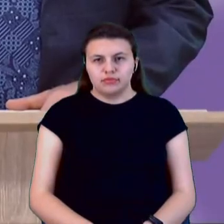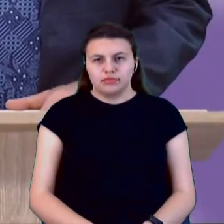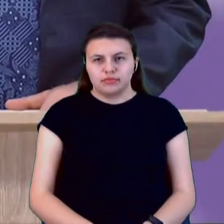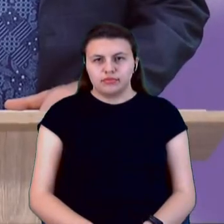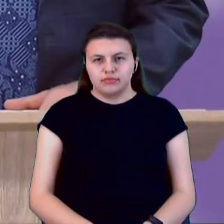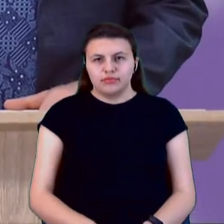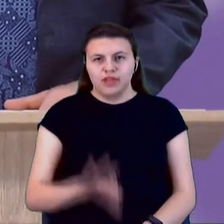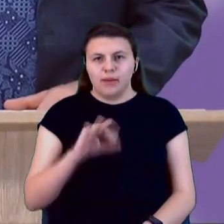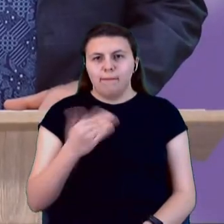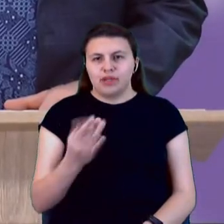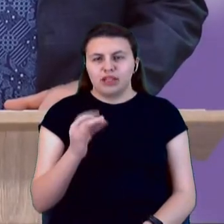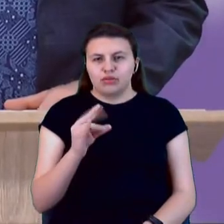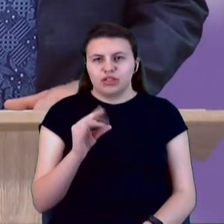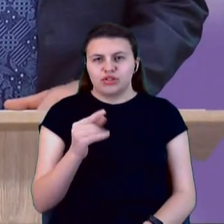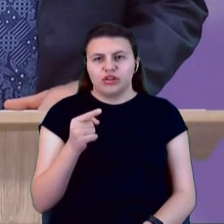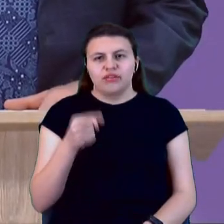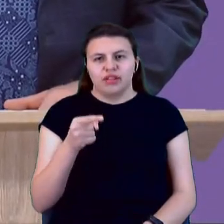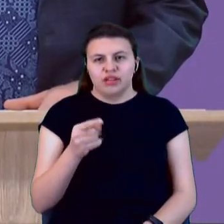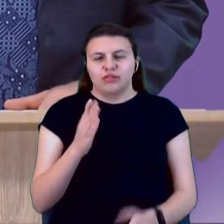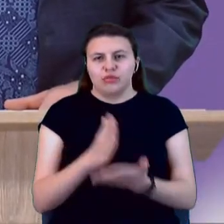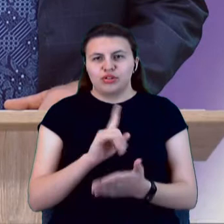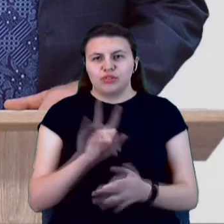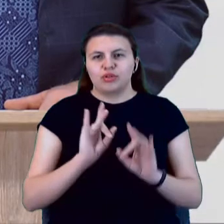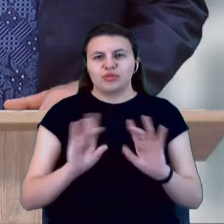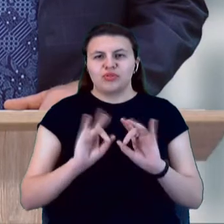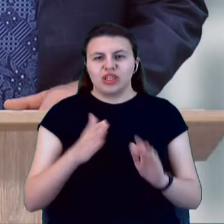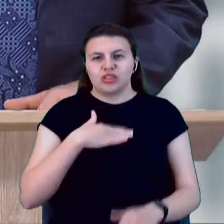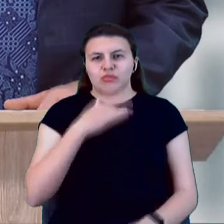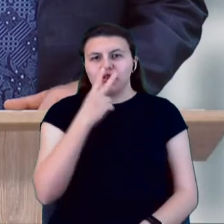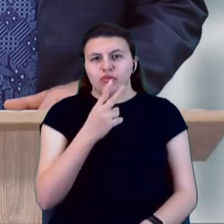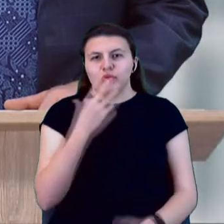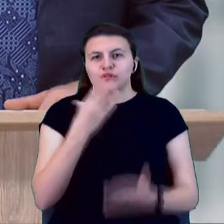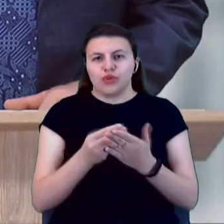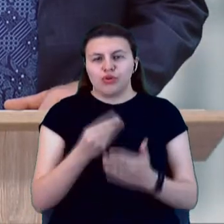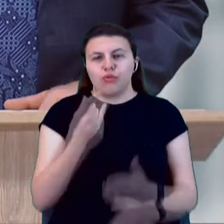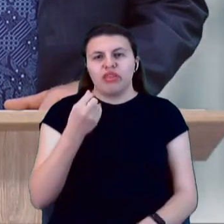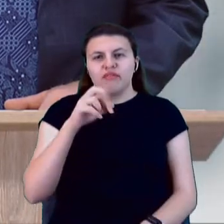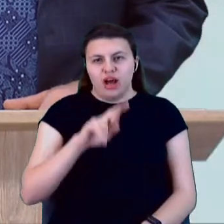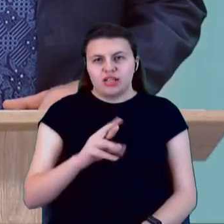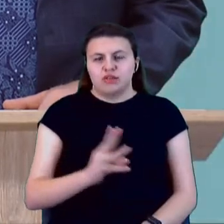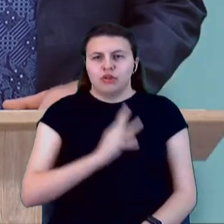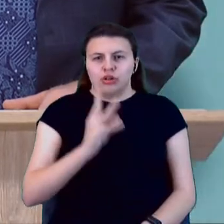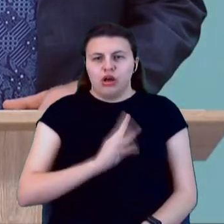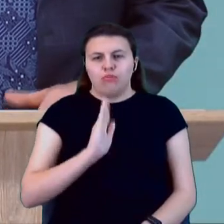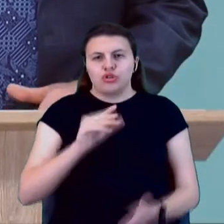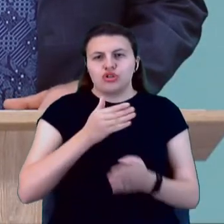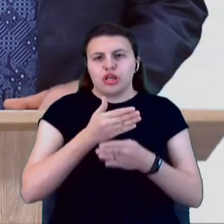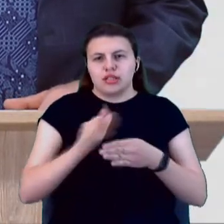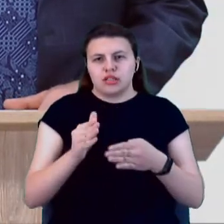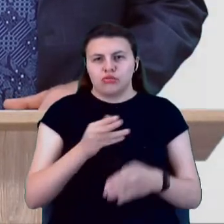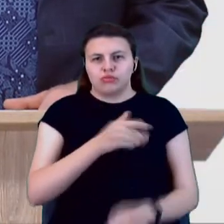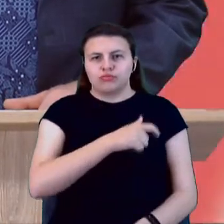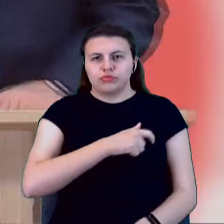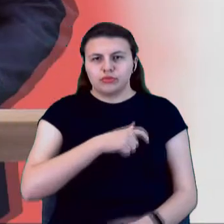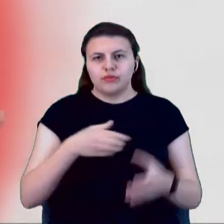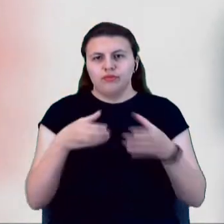Пане Олеже, що ж, маєте хвилину, аби розповісти нашим глядачам про свою мотивацію бути частиною депутатського корпусу